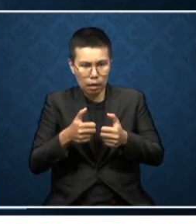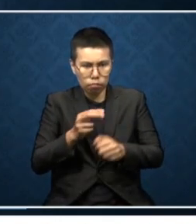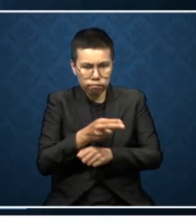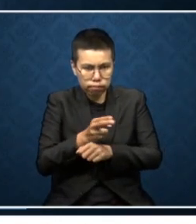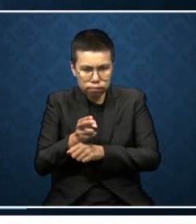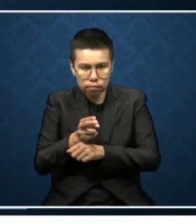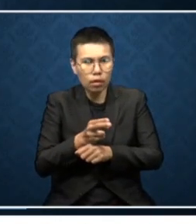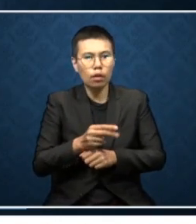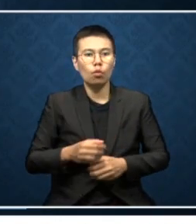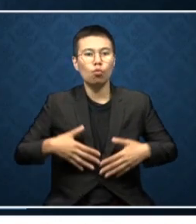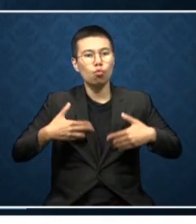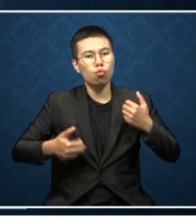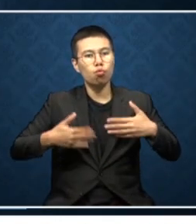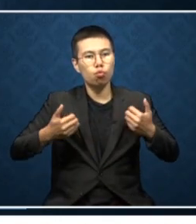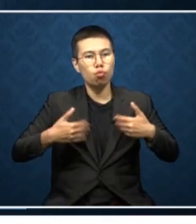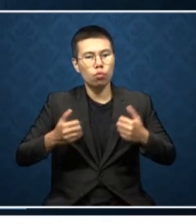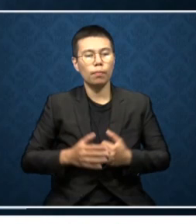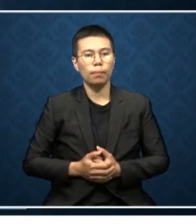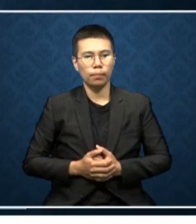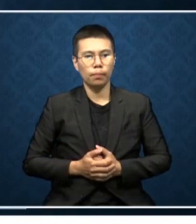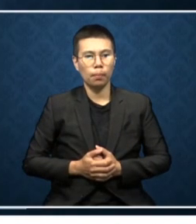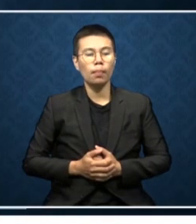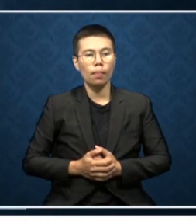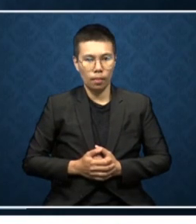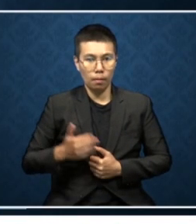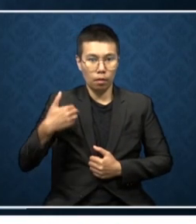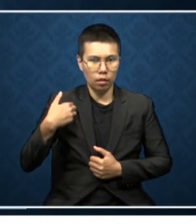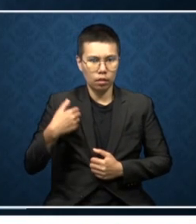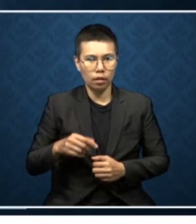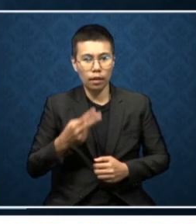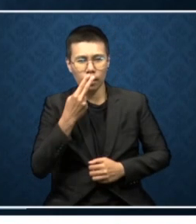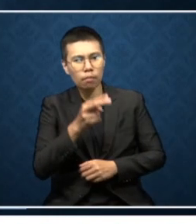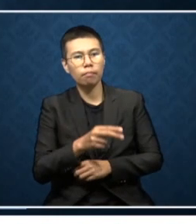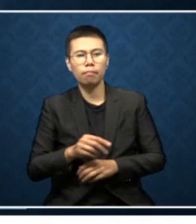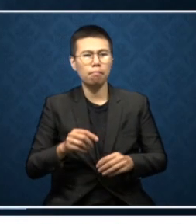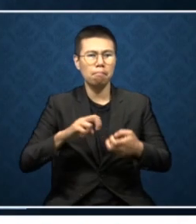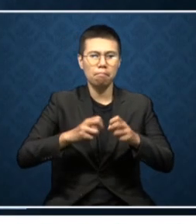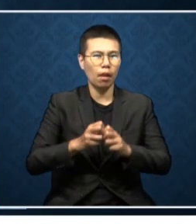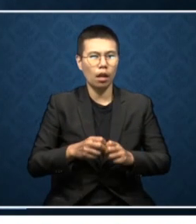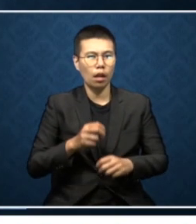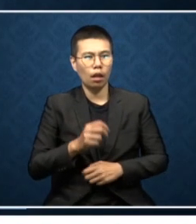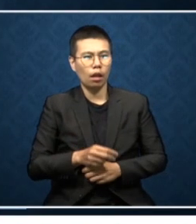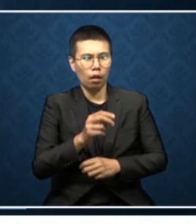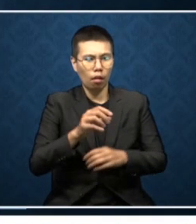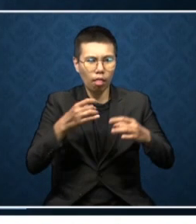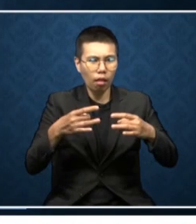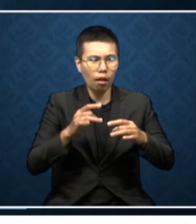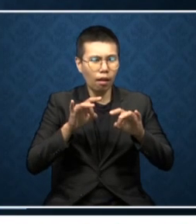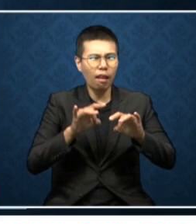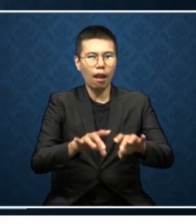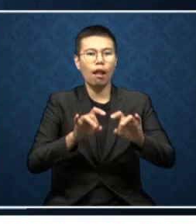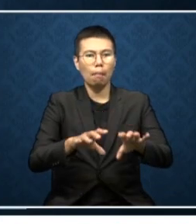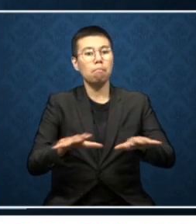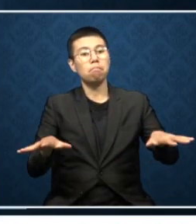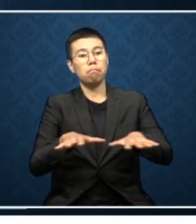เต้นกว่าเกมปกติเด็กจะเห็นว่าความรุนแรงเป็นเรื่องปกติธรรมดาและอาจจะก่อความผิดหรือทำความรุนแรง